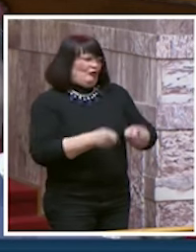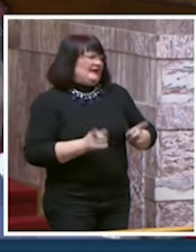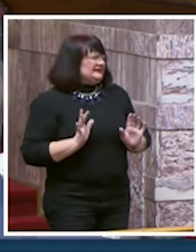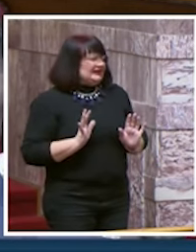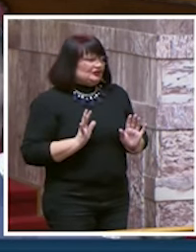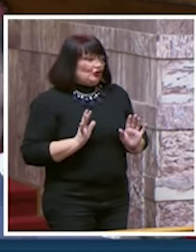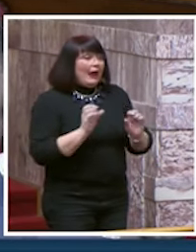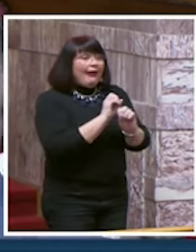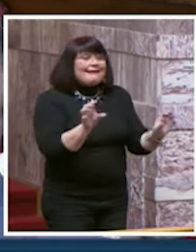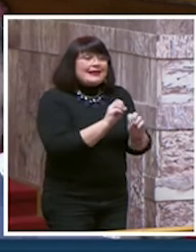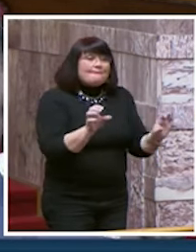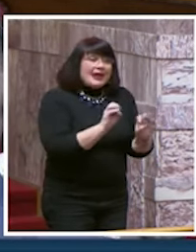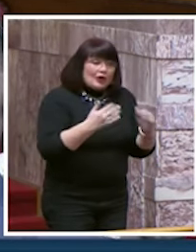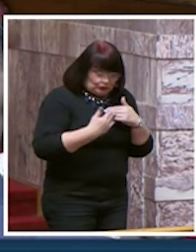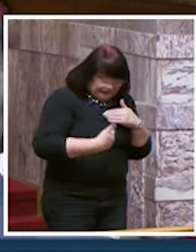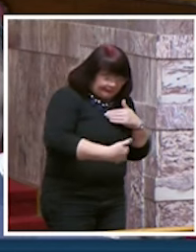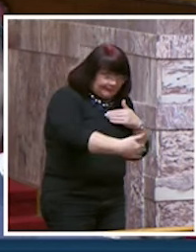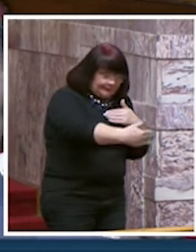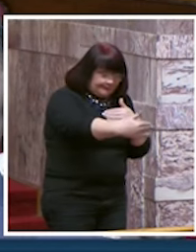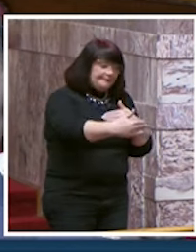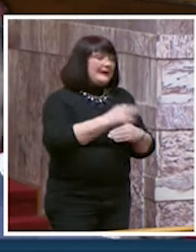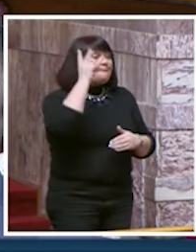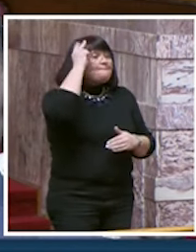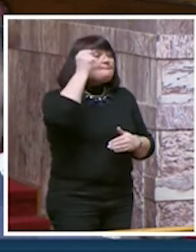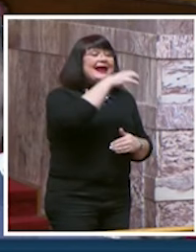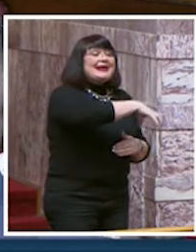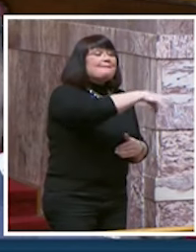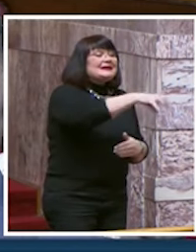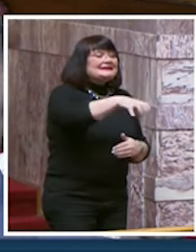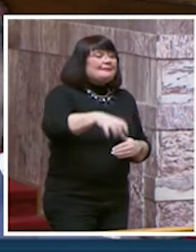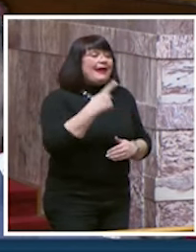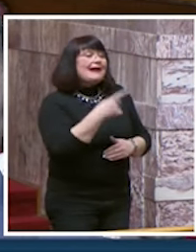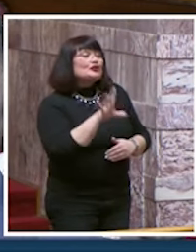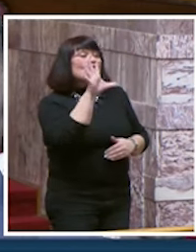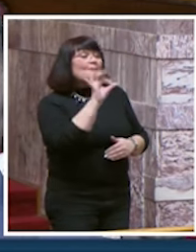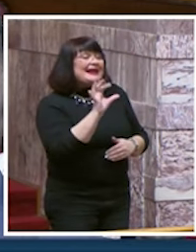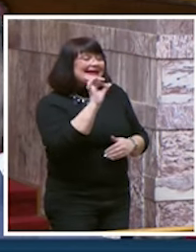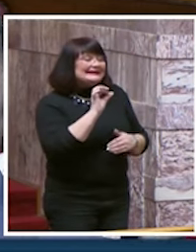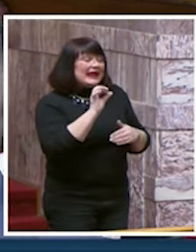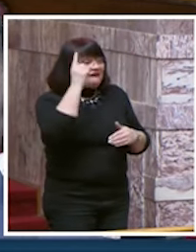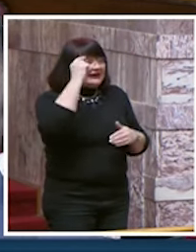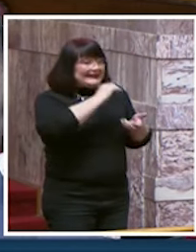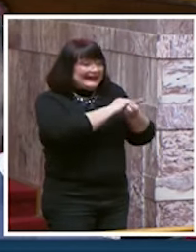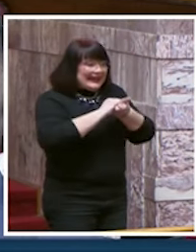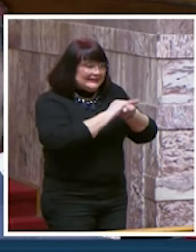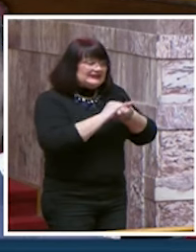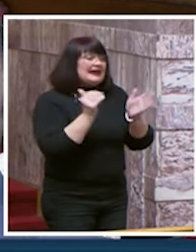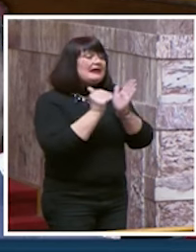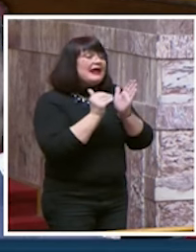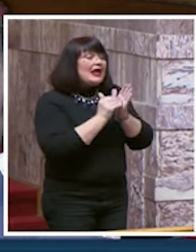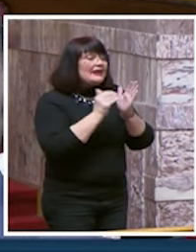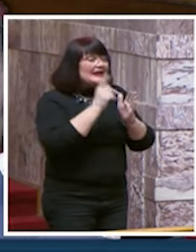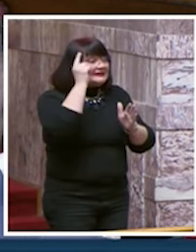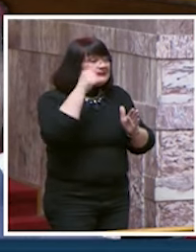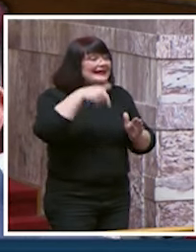αντίστοιχο γίνεται, για παράδειγμα, αυτή την περίοδο στα πανεπιστημιακά ιδρύματα, όπου πάνω από 150 φοιτητικοί σύλλογοι, δεκάδες χιλιάδες φοιτητές,